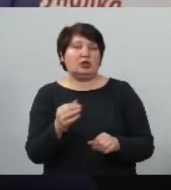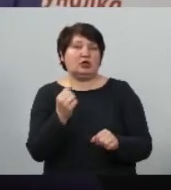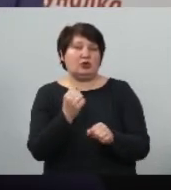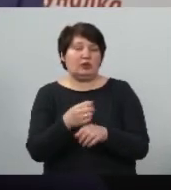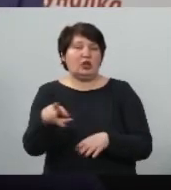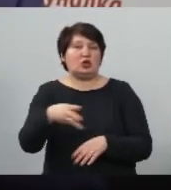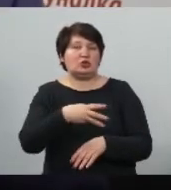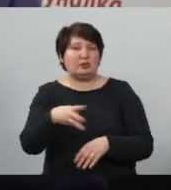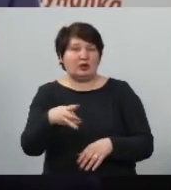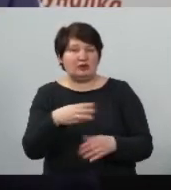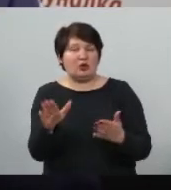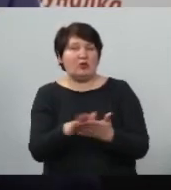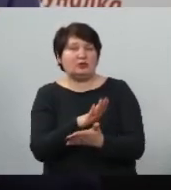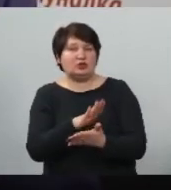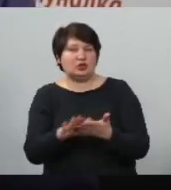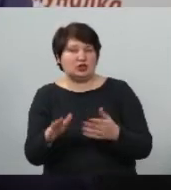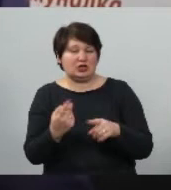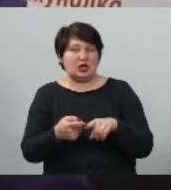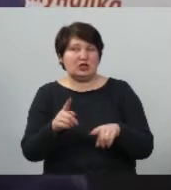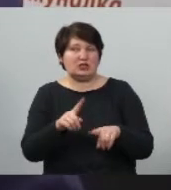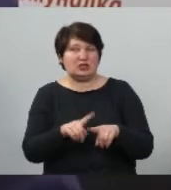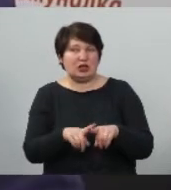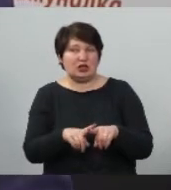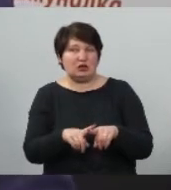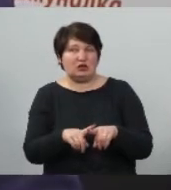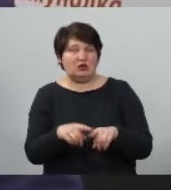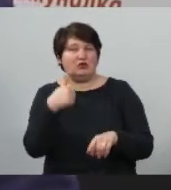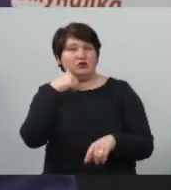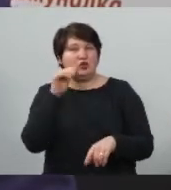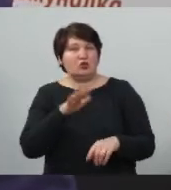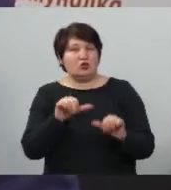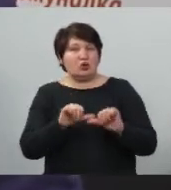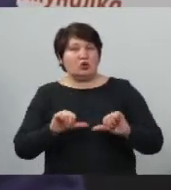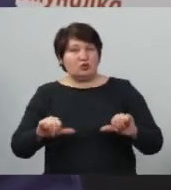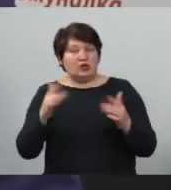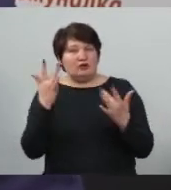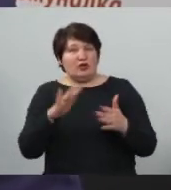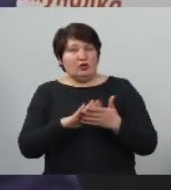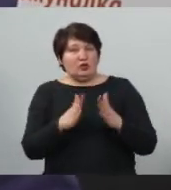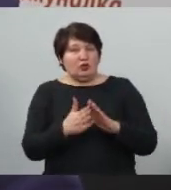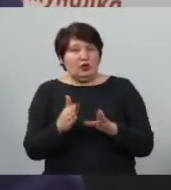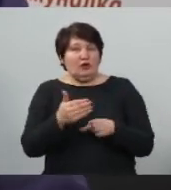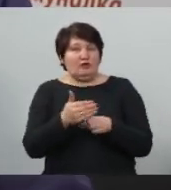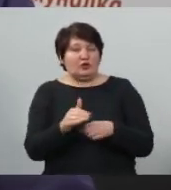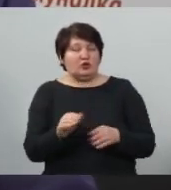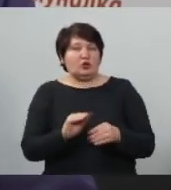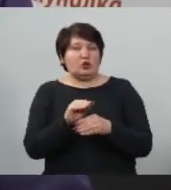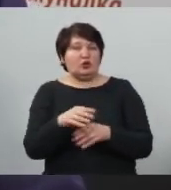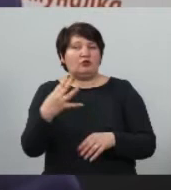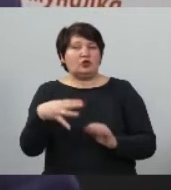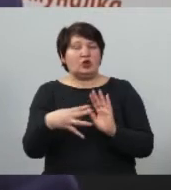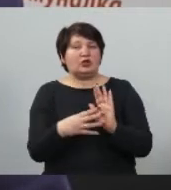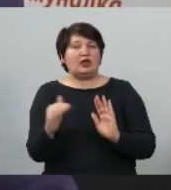цих матеріалів. Ось ми вчора була комісія надзвичайної ситуації, виділили додатково 49 тисяч.